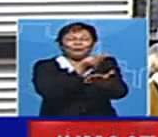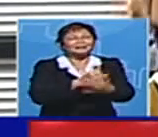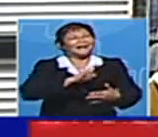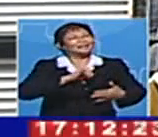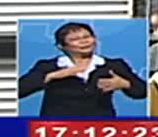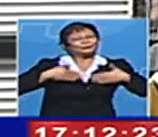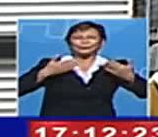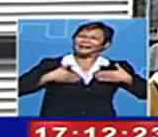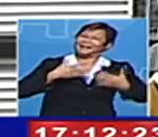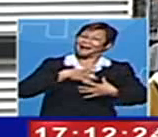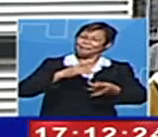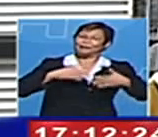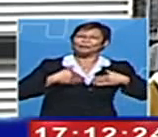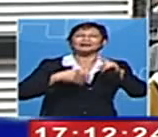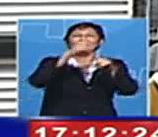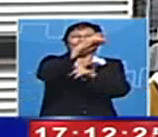seramai